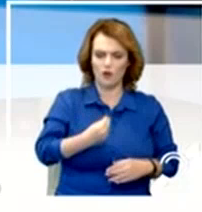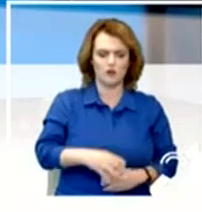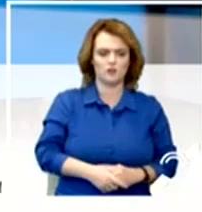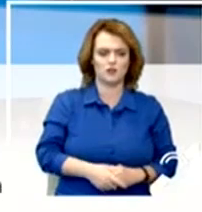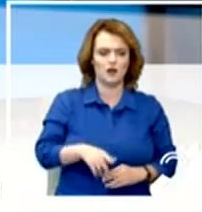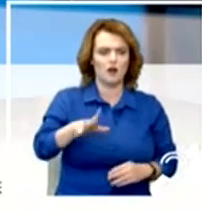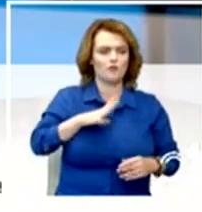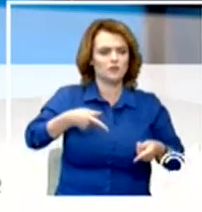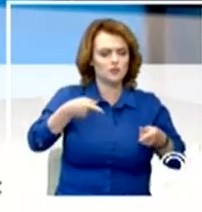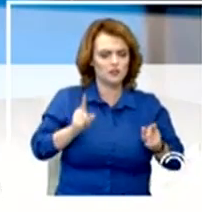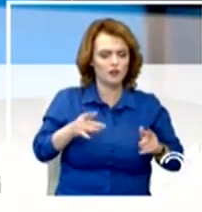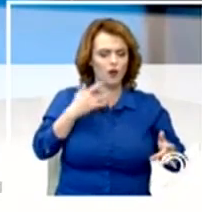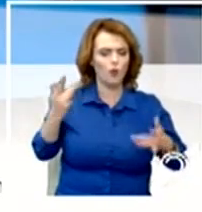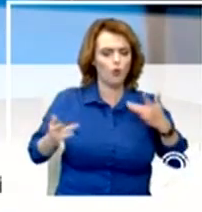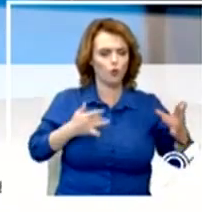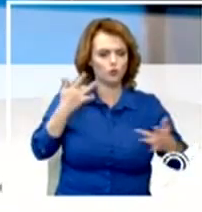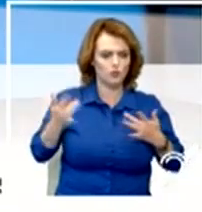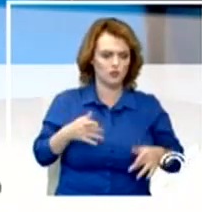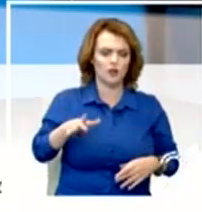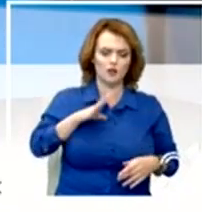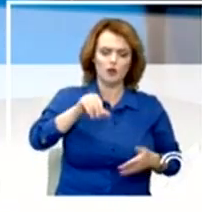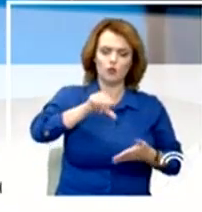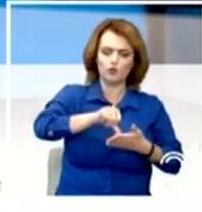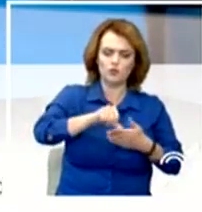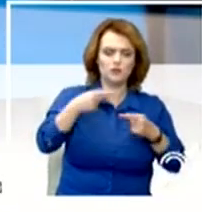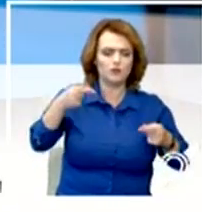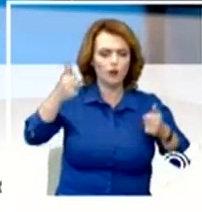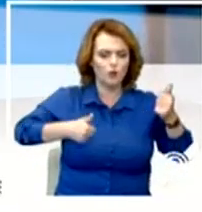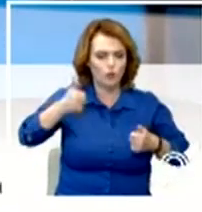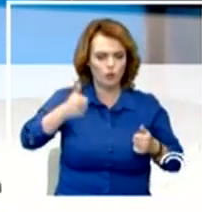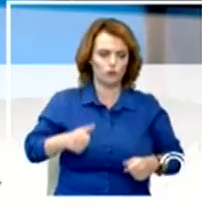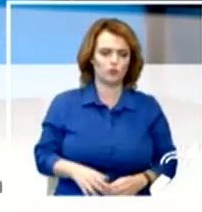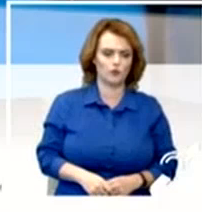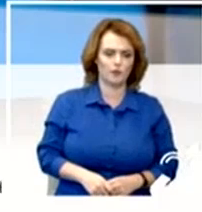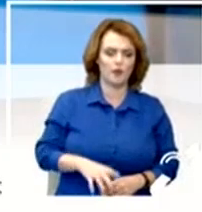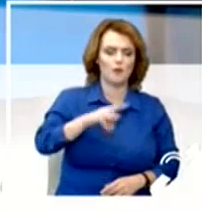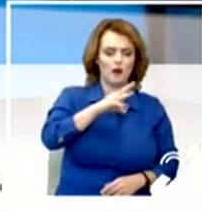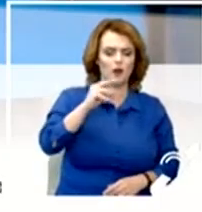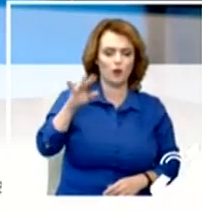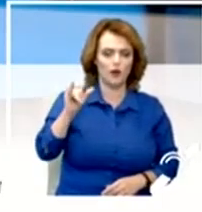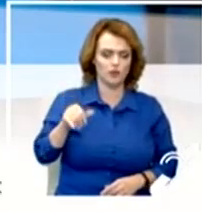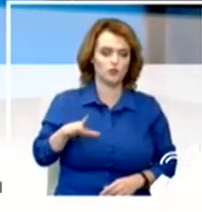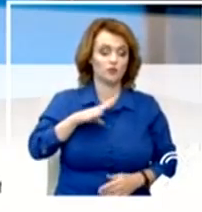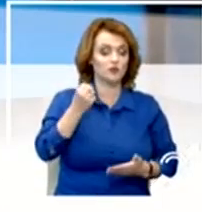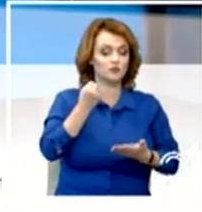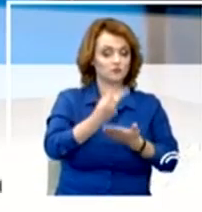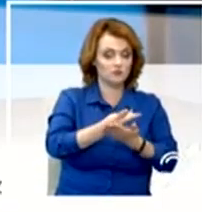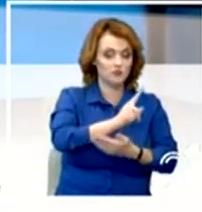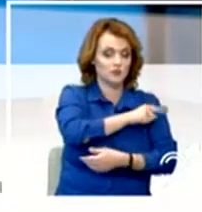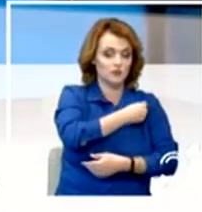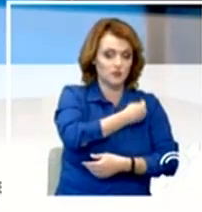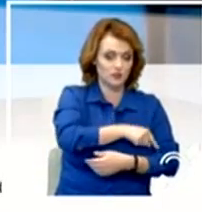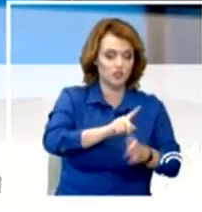inconfundabilă, un artist complet, a transmis ministrul culturii din România. Mariana Nicolescu era internată în spital